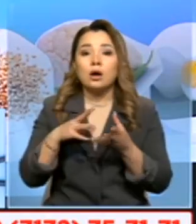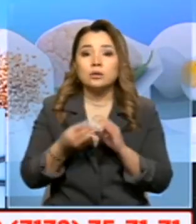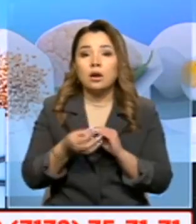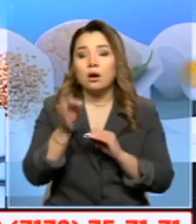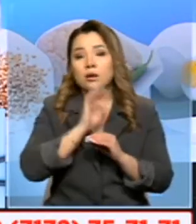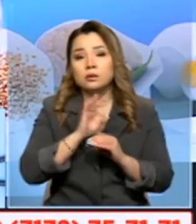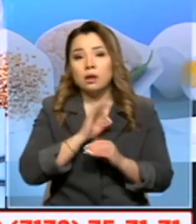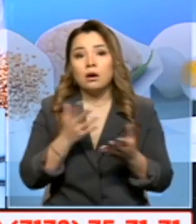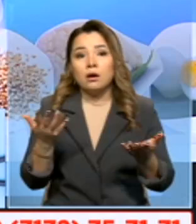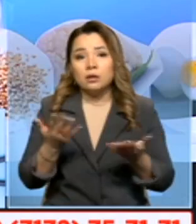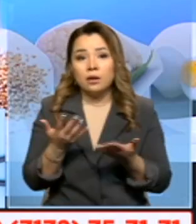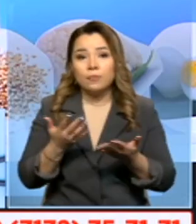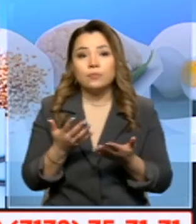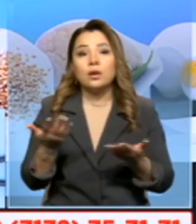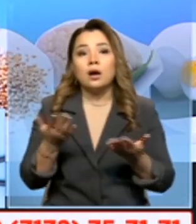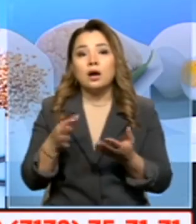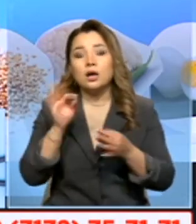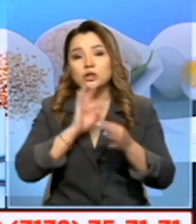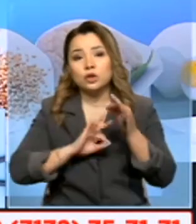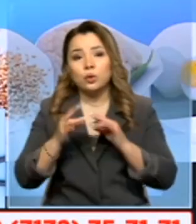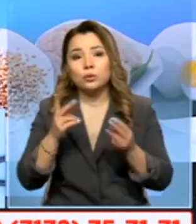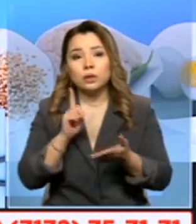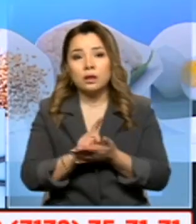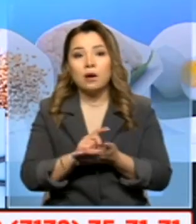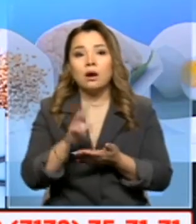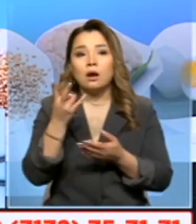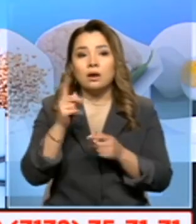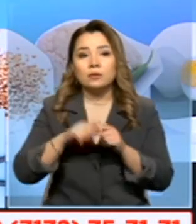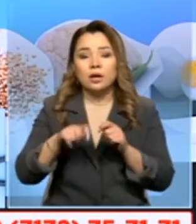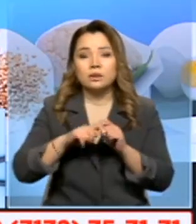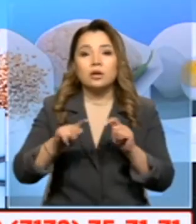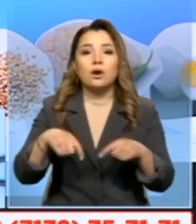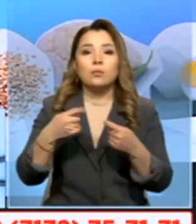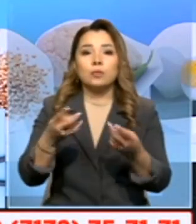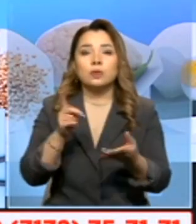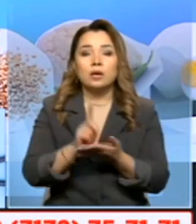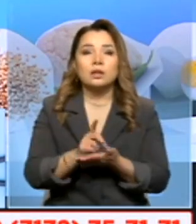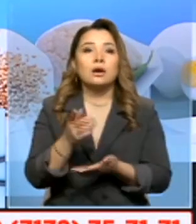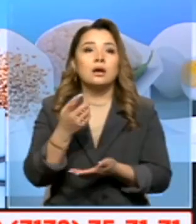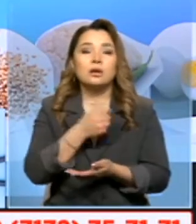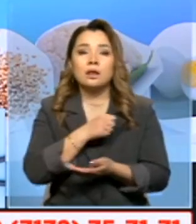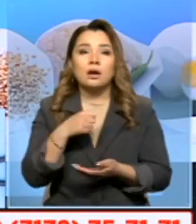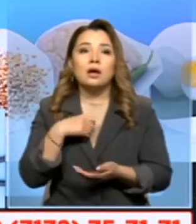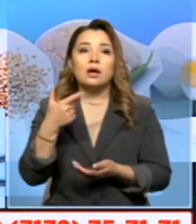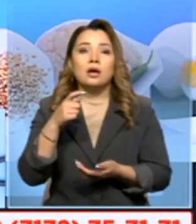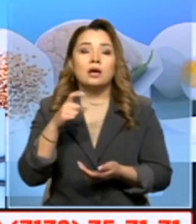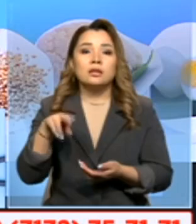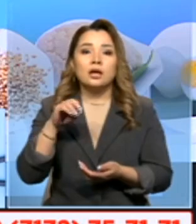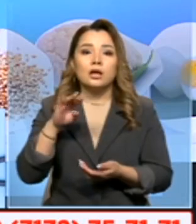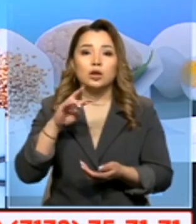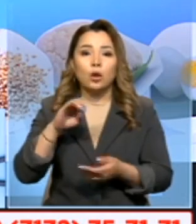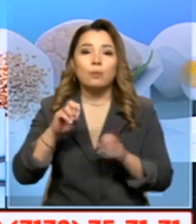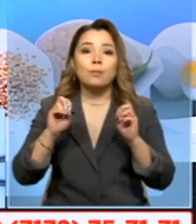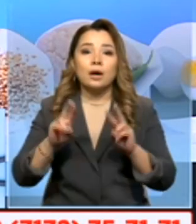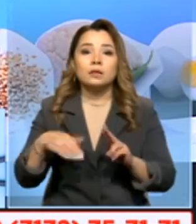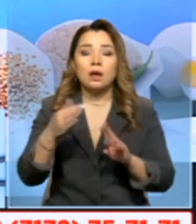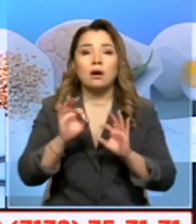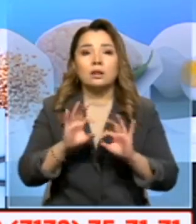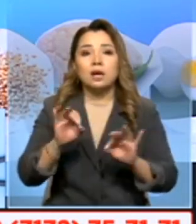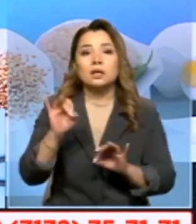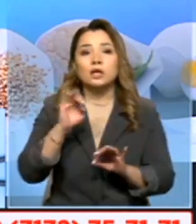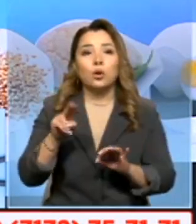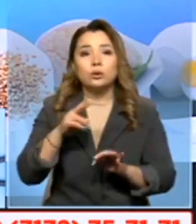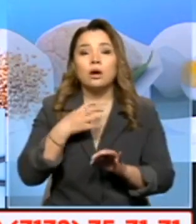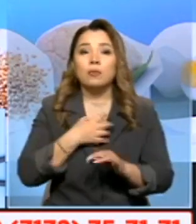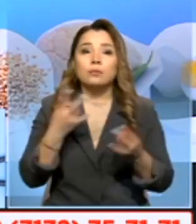ішу керексіз және қалай ішу керексіз, анализ тапсырайық. Және де сіздің эндокринолог маманыңыз сізге айту керек, ол сізге йод